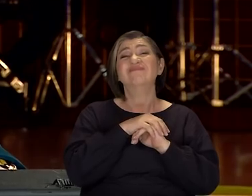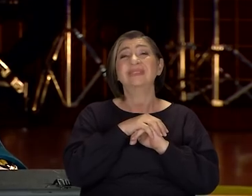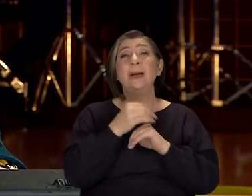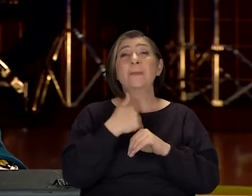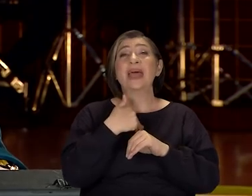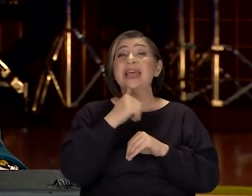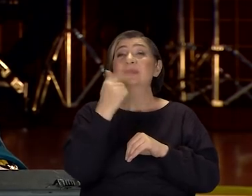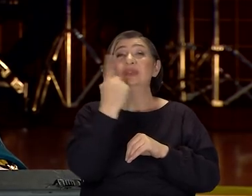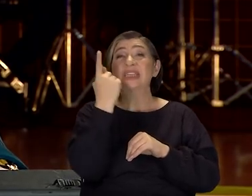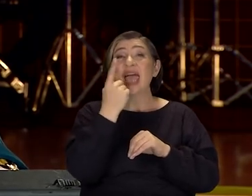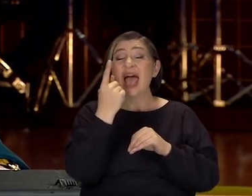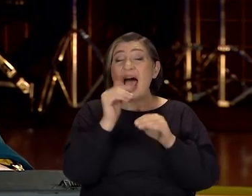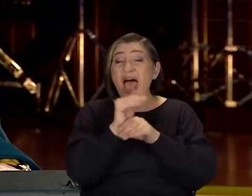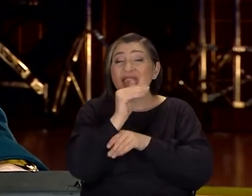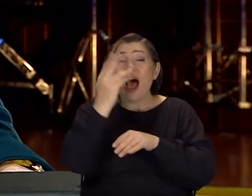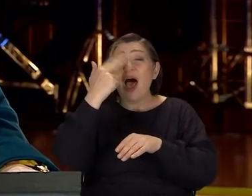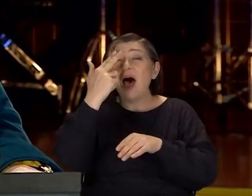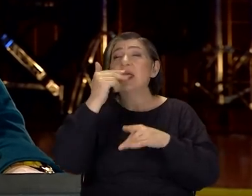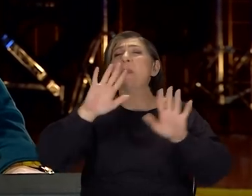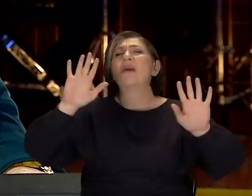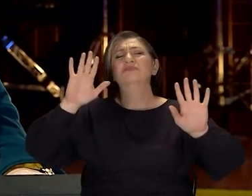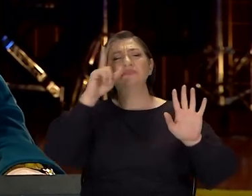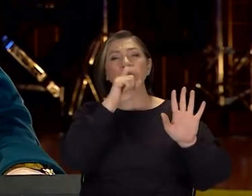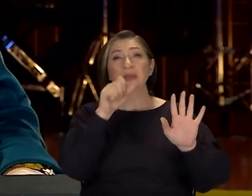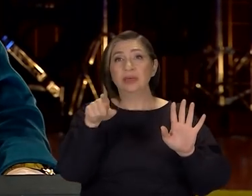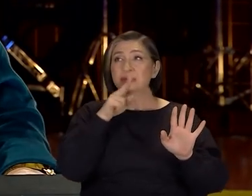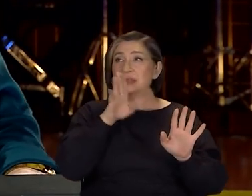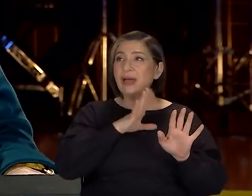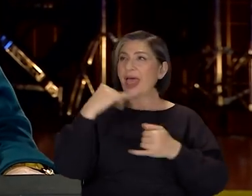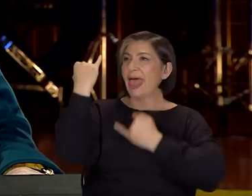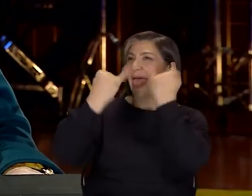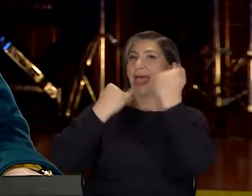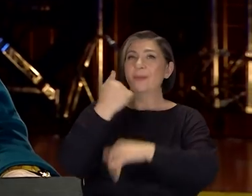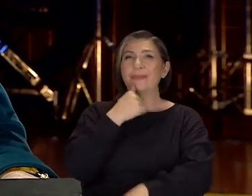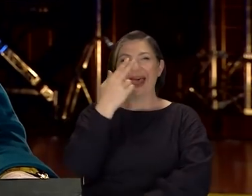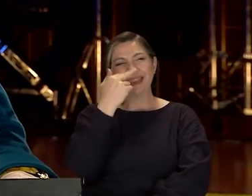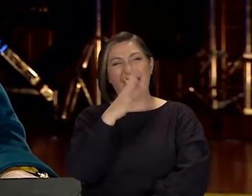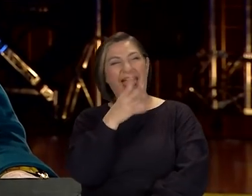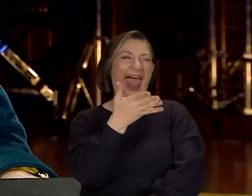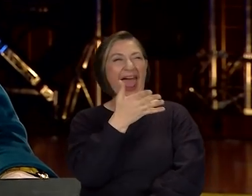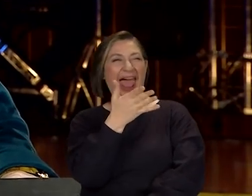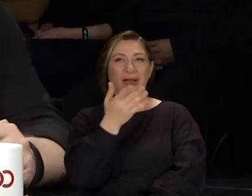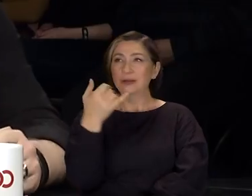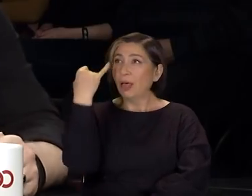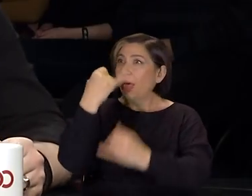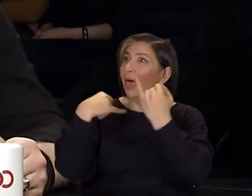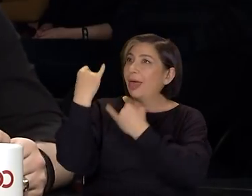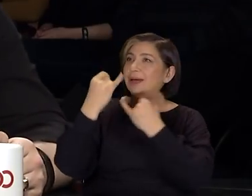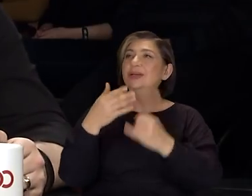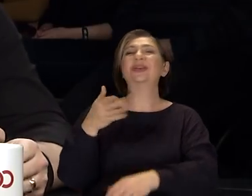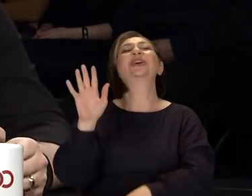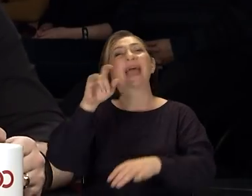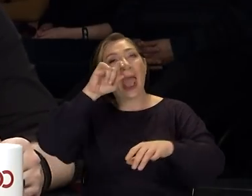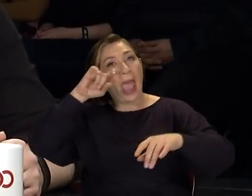Ben hiçbir şeyi hayatta... Ne ağlarım ne bir şey filan. Şimdi kızım benimle dalga geçiyor. Baba ağlıyorsun galiba yine değil mi? Yok